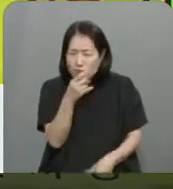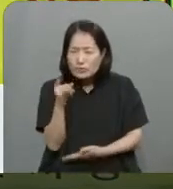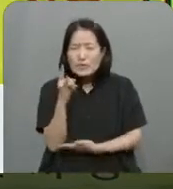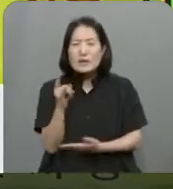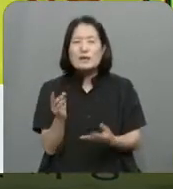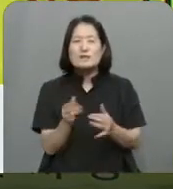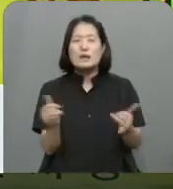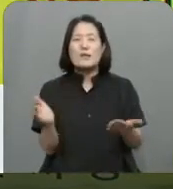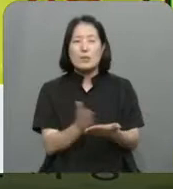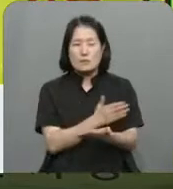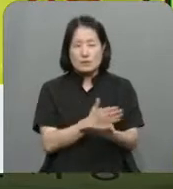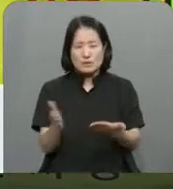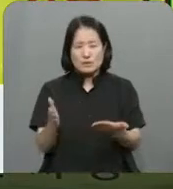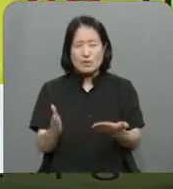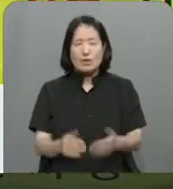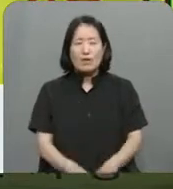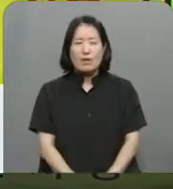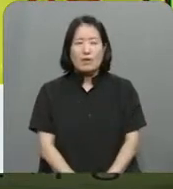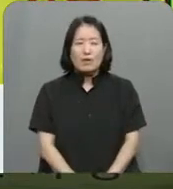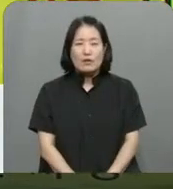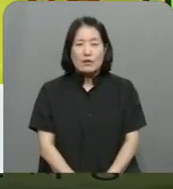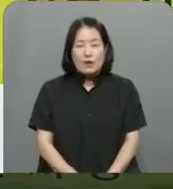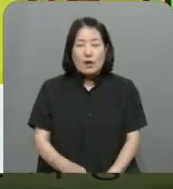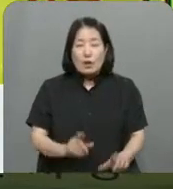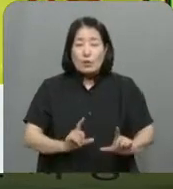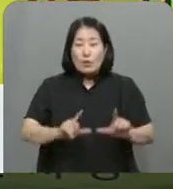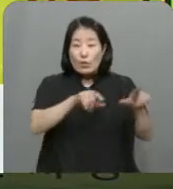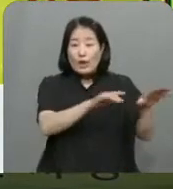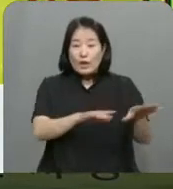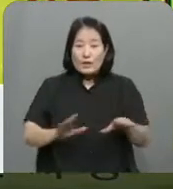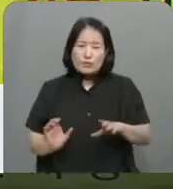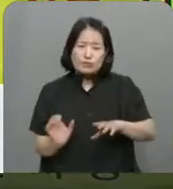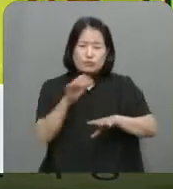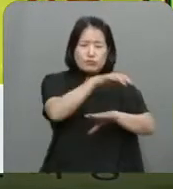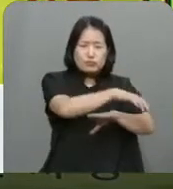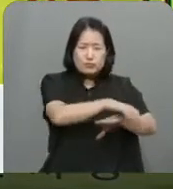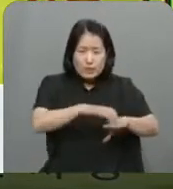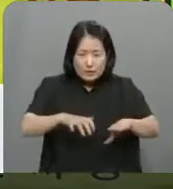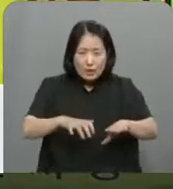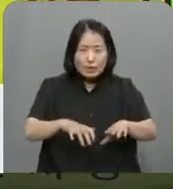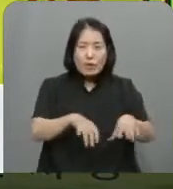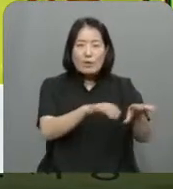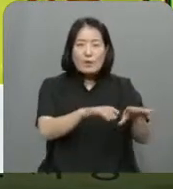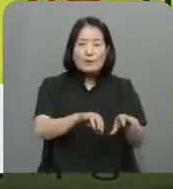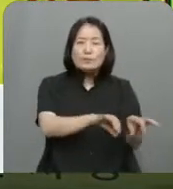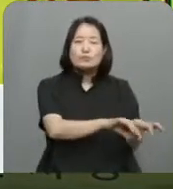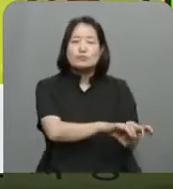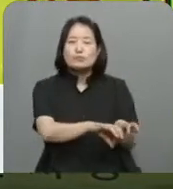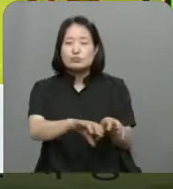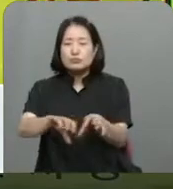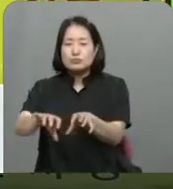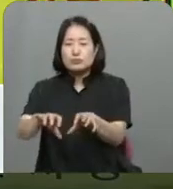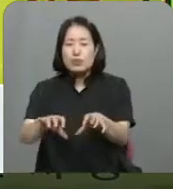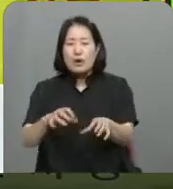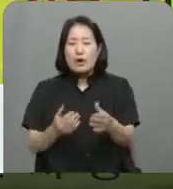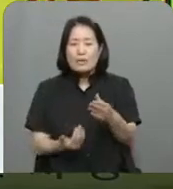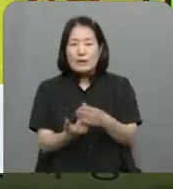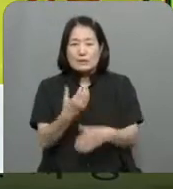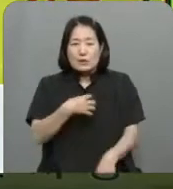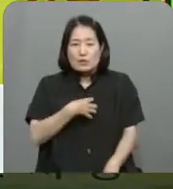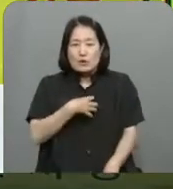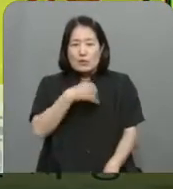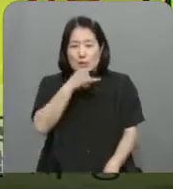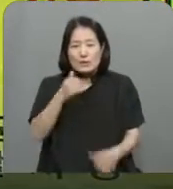위험이 클 수밖에 없는데요. 더욱이 최근 동해안에는 너울성 파도와 함께 이안류 발생 가능성도 있어 각별히 주의해야